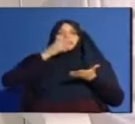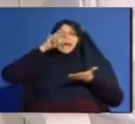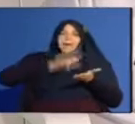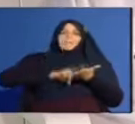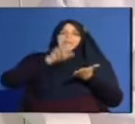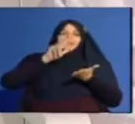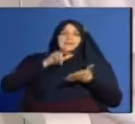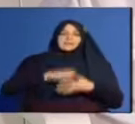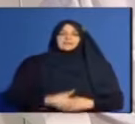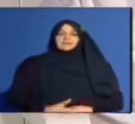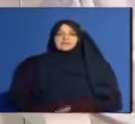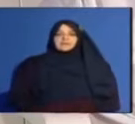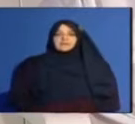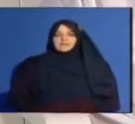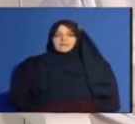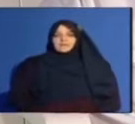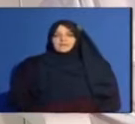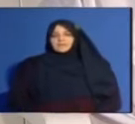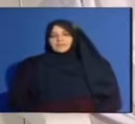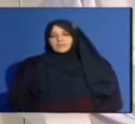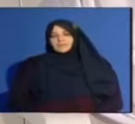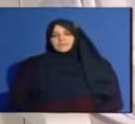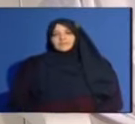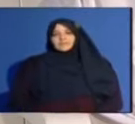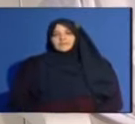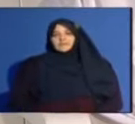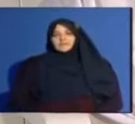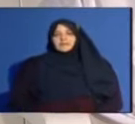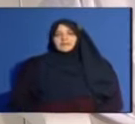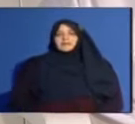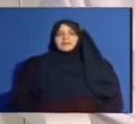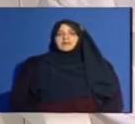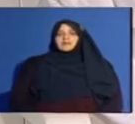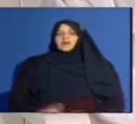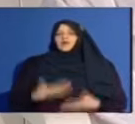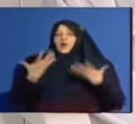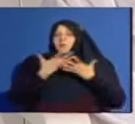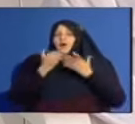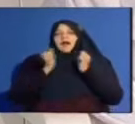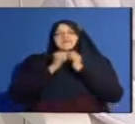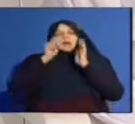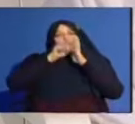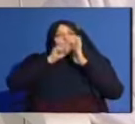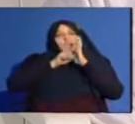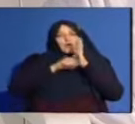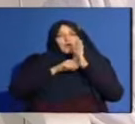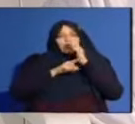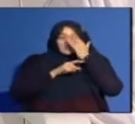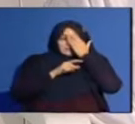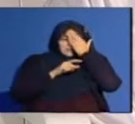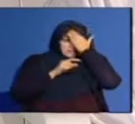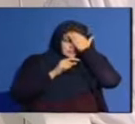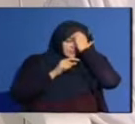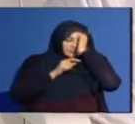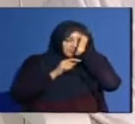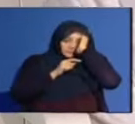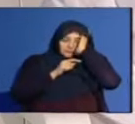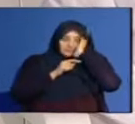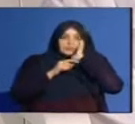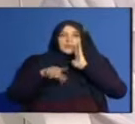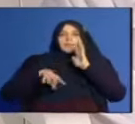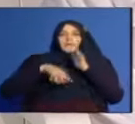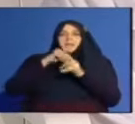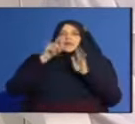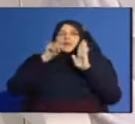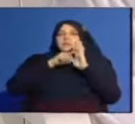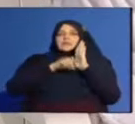الحكم الأجنبي، ولكن لا يمكن أن يتحقق ذلك إلا بشروط. من هذه الشروط